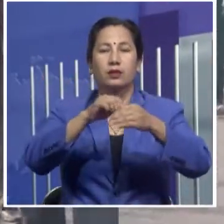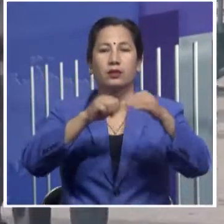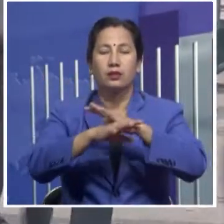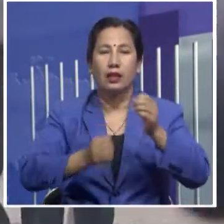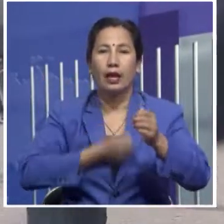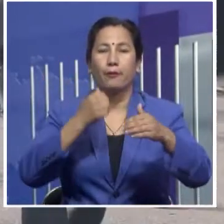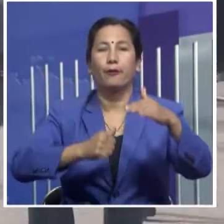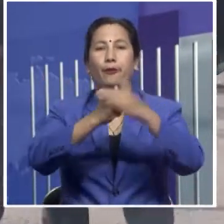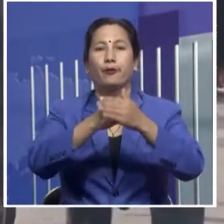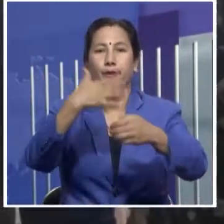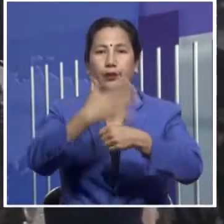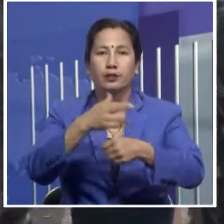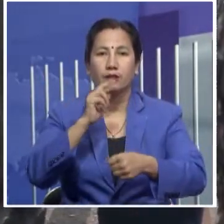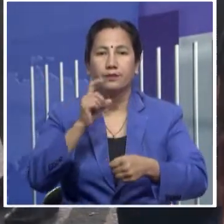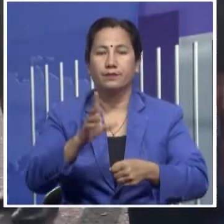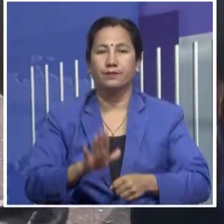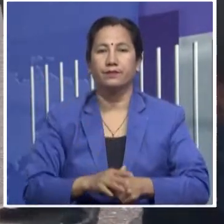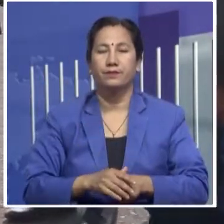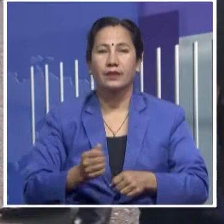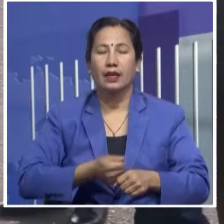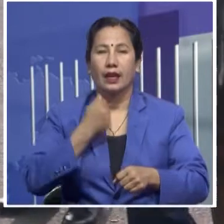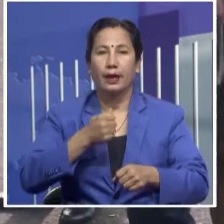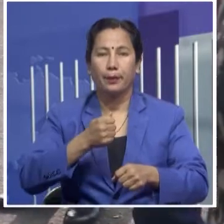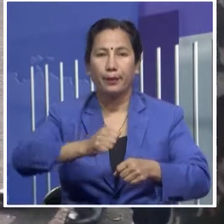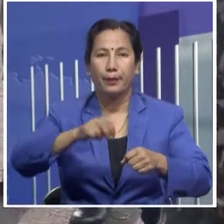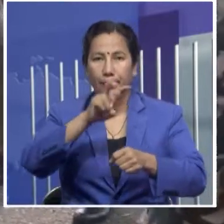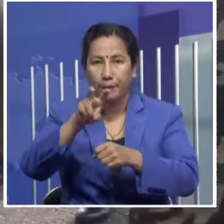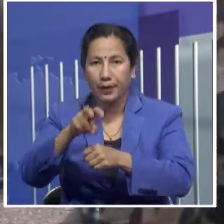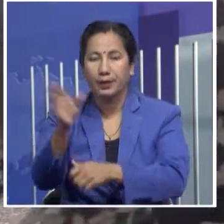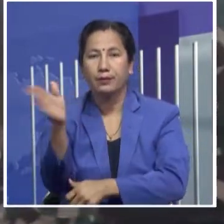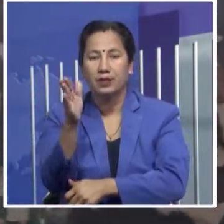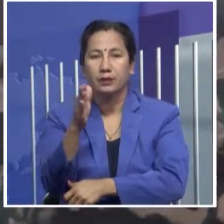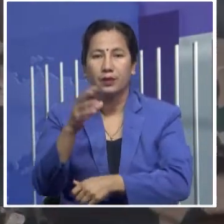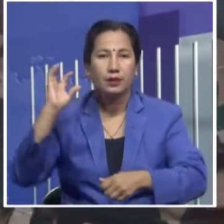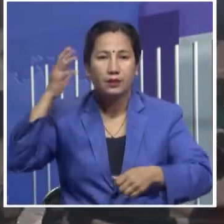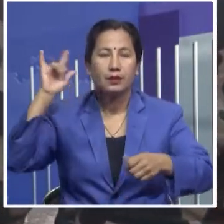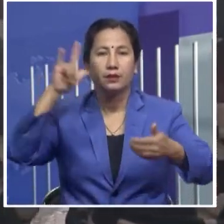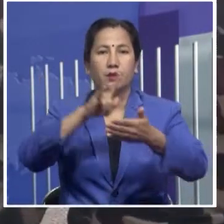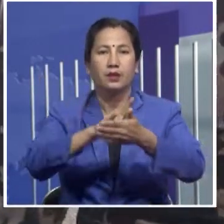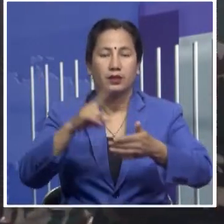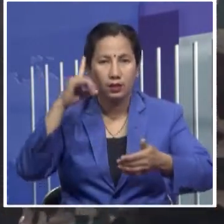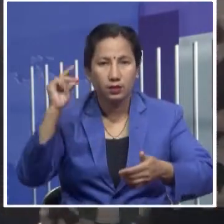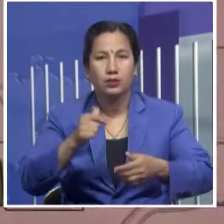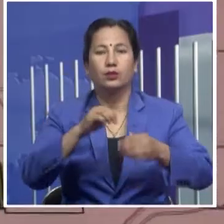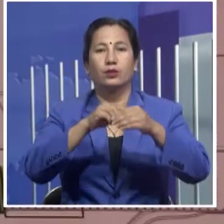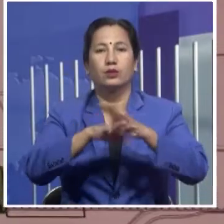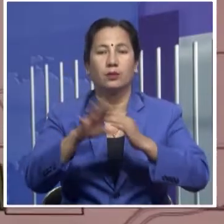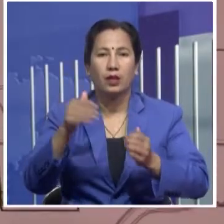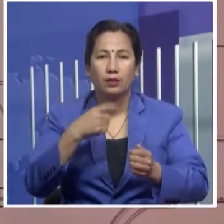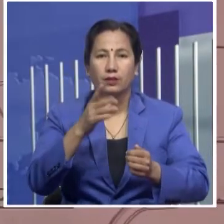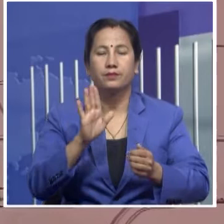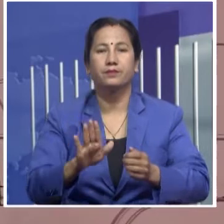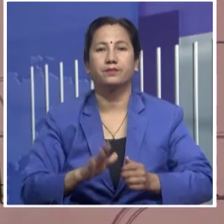आफ्नो प्रमुख लक्ष्य रहेको समेत बताउनु भयो। आफू पर्यटन मन्त्री भएदेखि नै सो अन्तर्राष्ट्रिय विमानस्थल छिटो सञ्चालनमा ल्याउन चाहेको